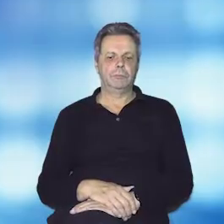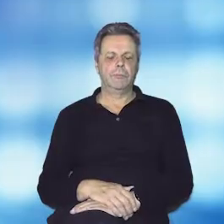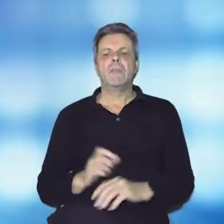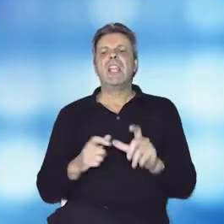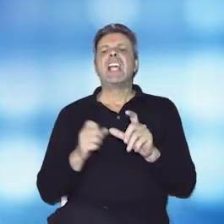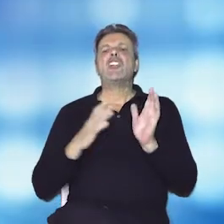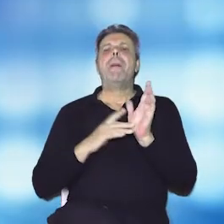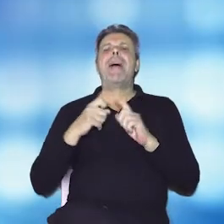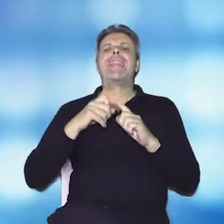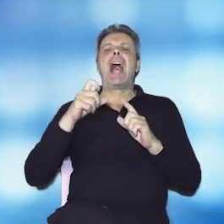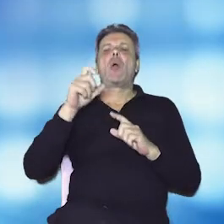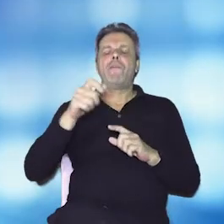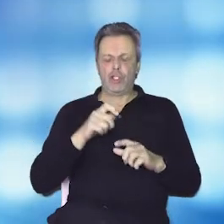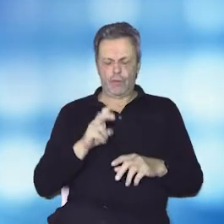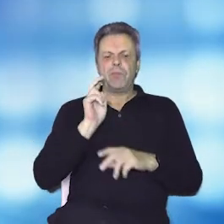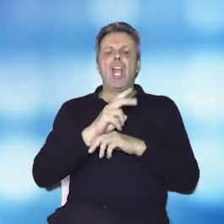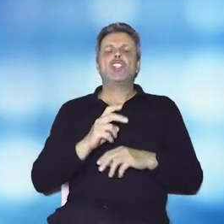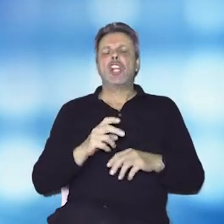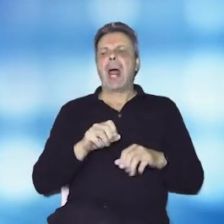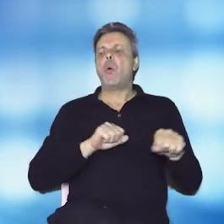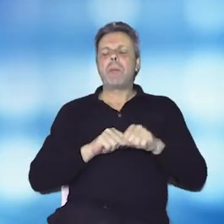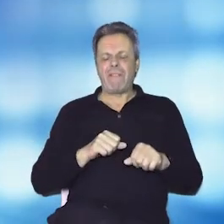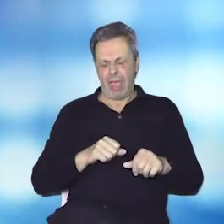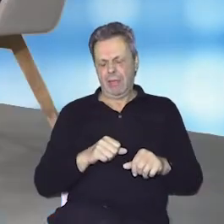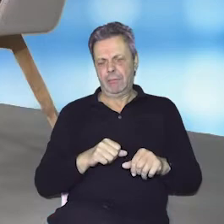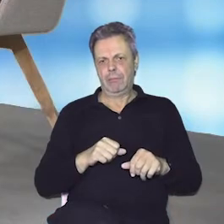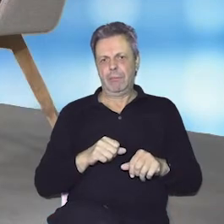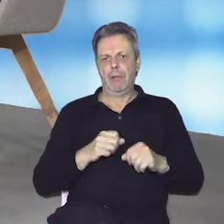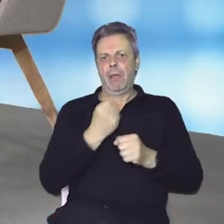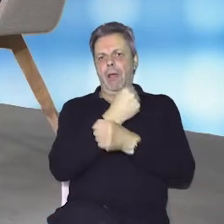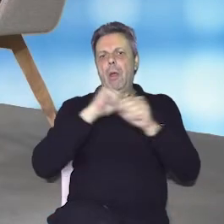Saša Medaković je član uprave Nuklearne elektrane Krško,